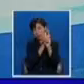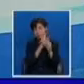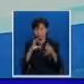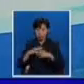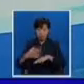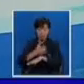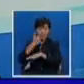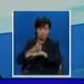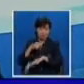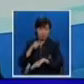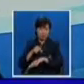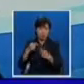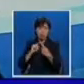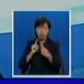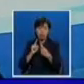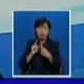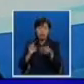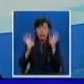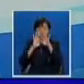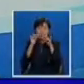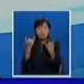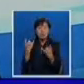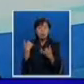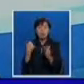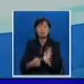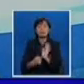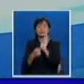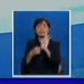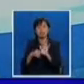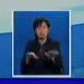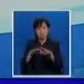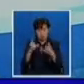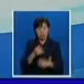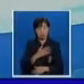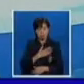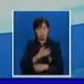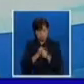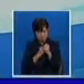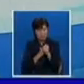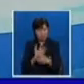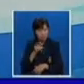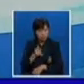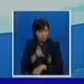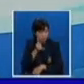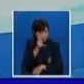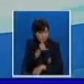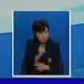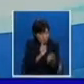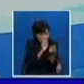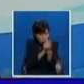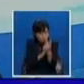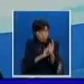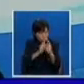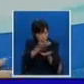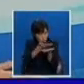มันเป็นประเด็นที่เหมือนกับถูกชูขึ้นมาซึ่งตรงนั้นเนี่ยก็จะเห็นว่าผมก็พยายามไปเจรจาก็เคยไปเจรจามา2รอบน